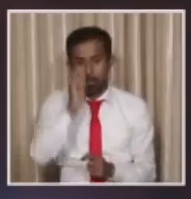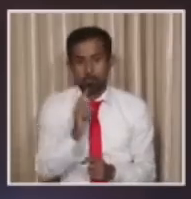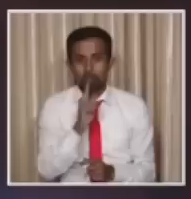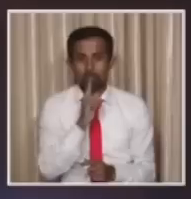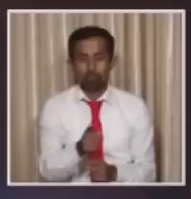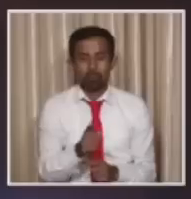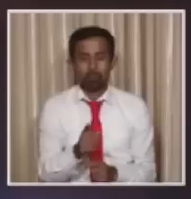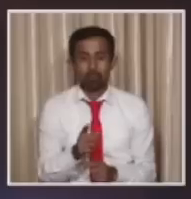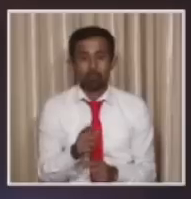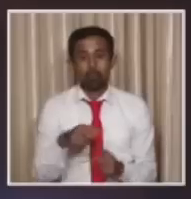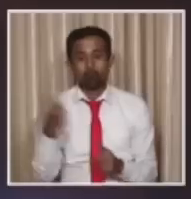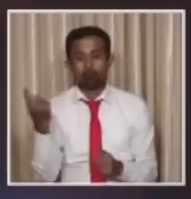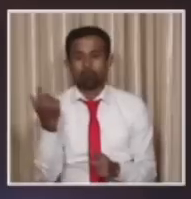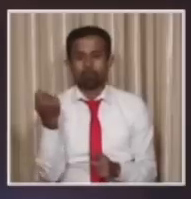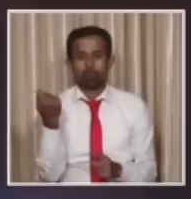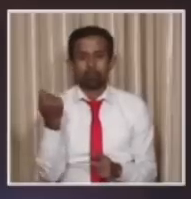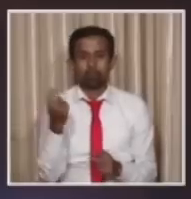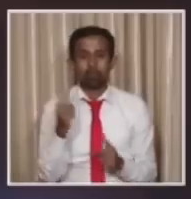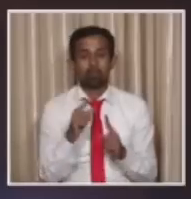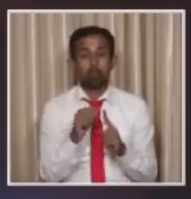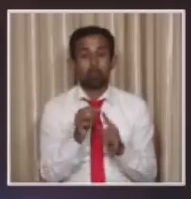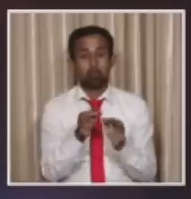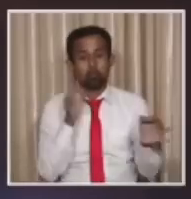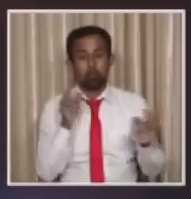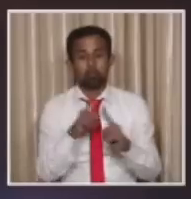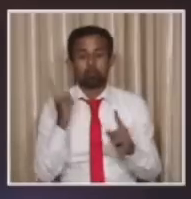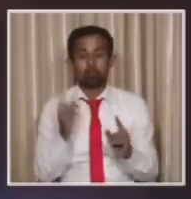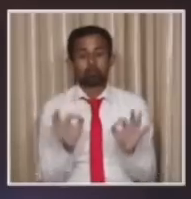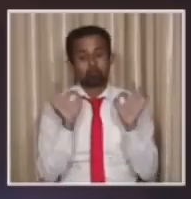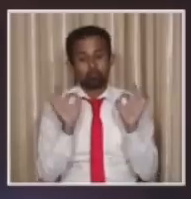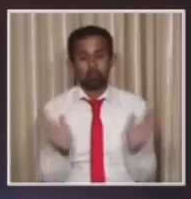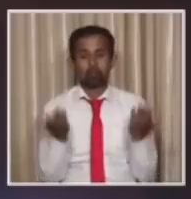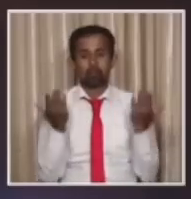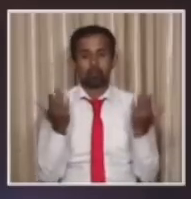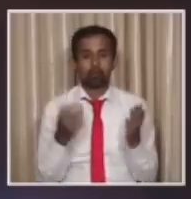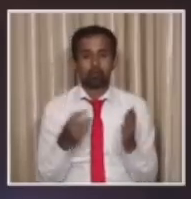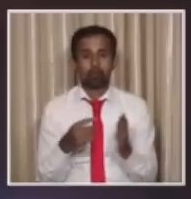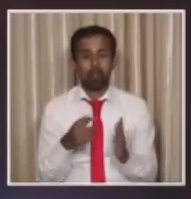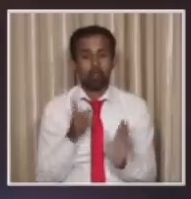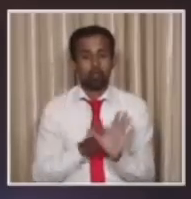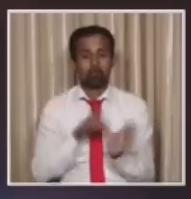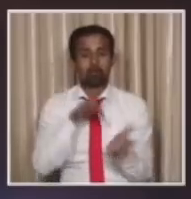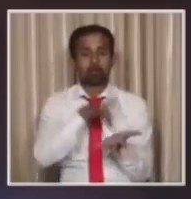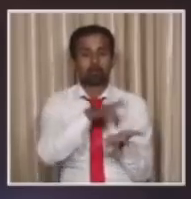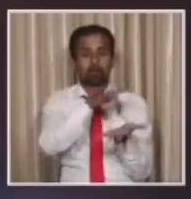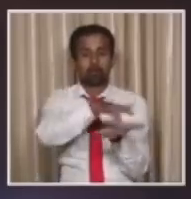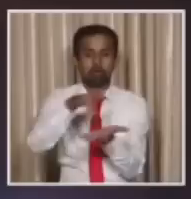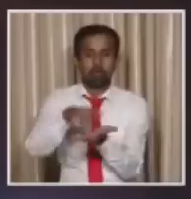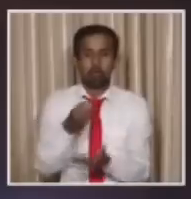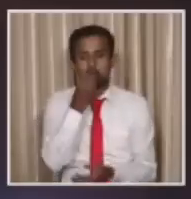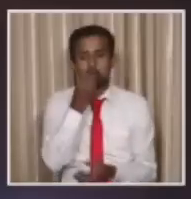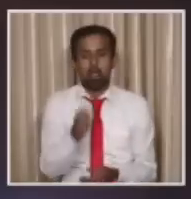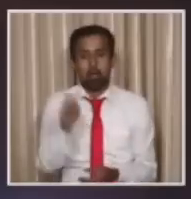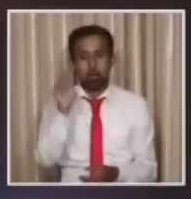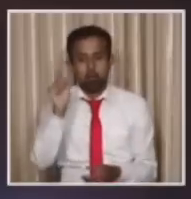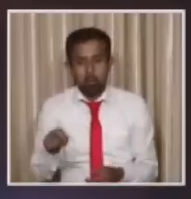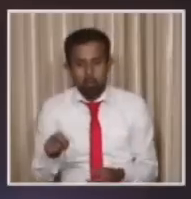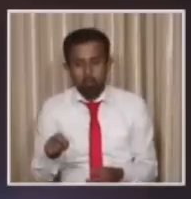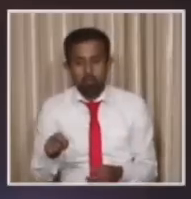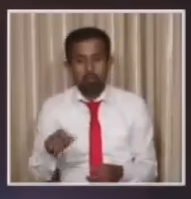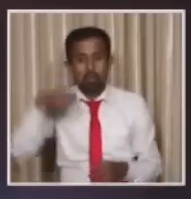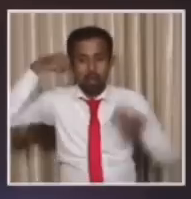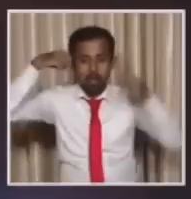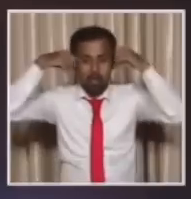කියනවා අනුන්ගේ සල්ලි වලින් පොසොන්ුස්සෝ හොඳටම තියන්නලු. එයාට ඕන ටවුන් හැම ටවුන් එකේම දන්සල් තියලා තම මේ මොනවාද